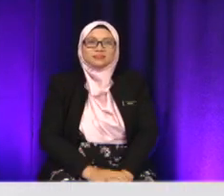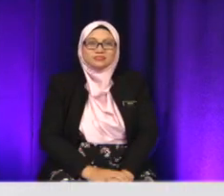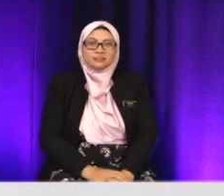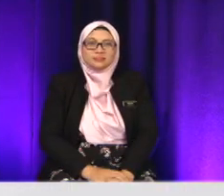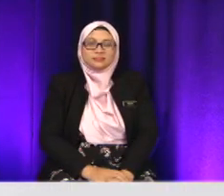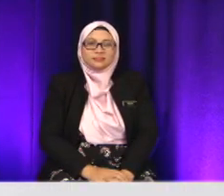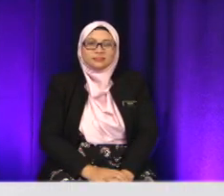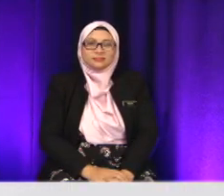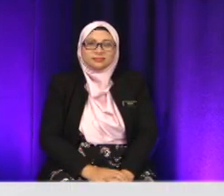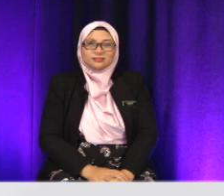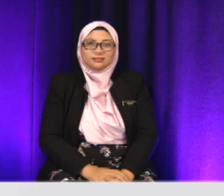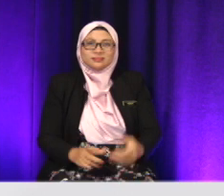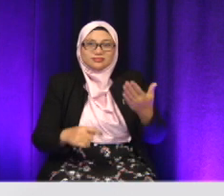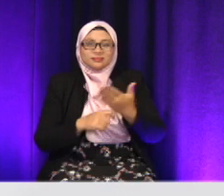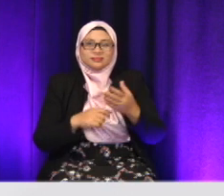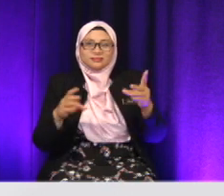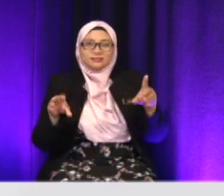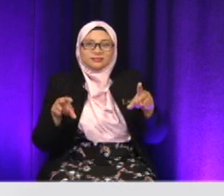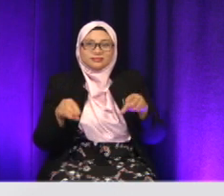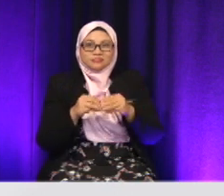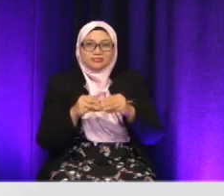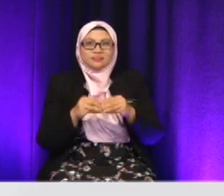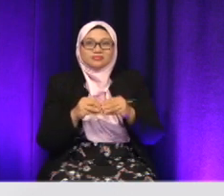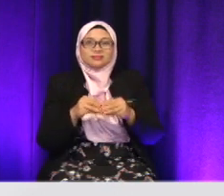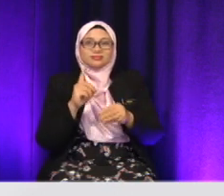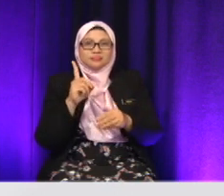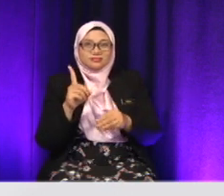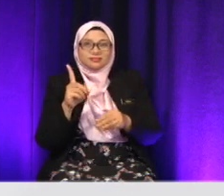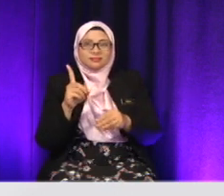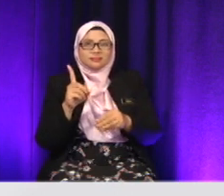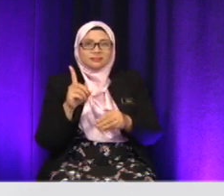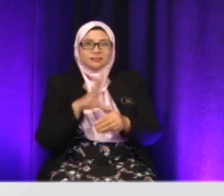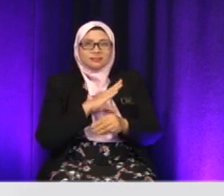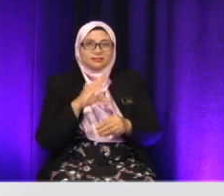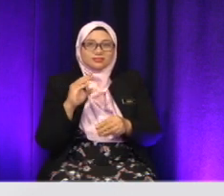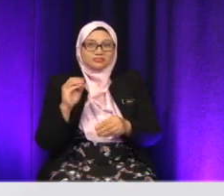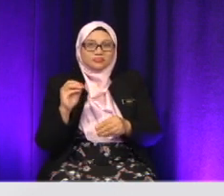papalkan jumlah satu yaitu jumlah tombol yaitu